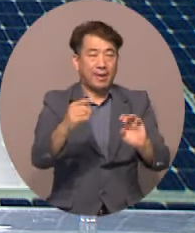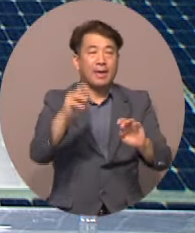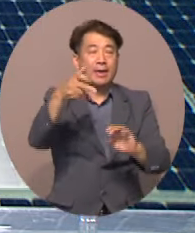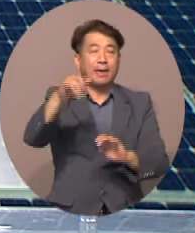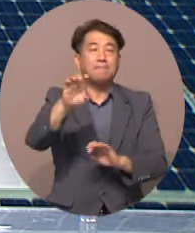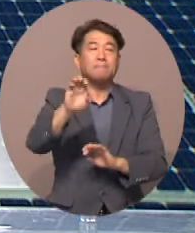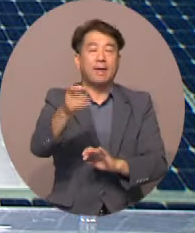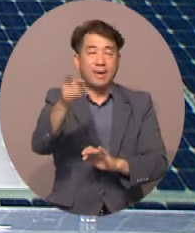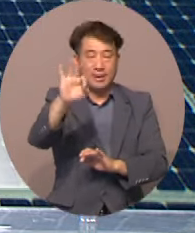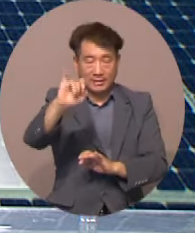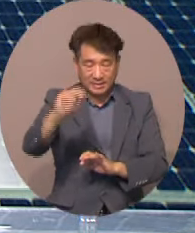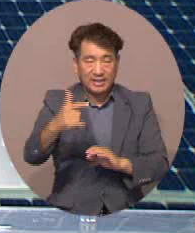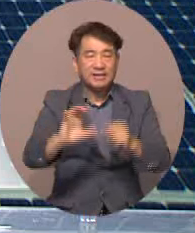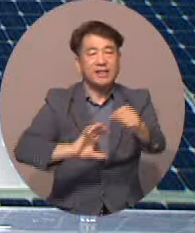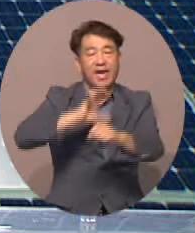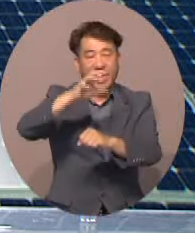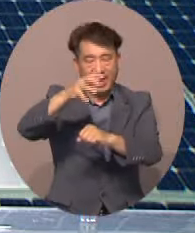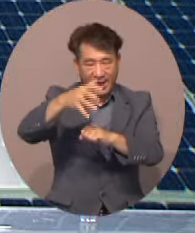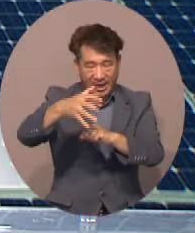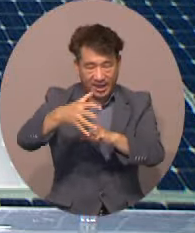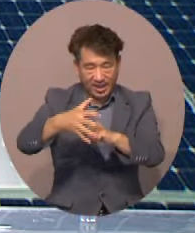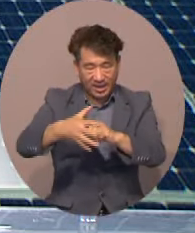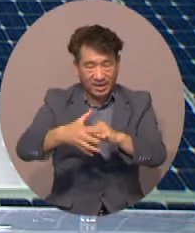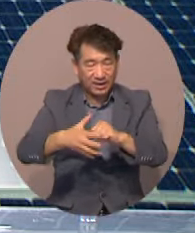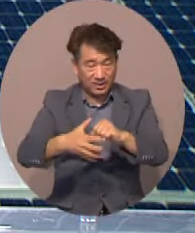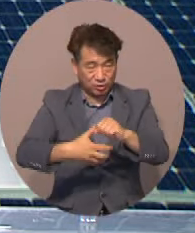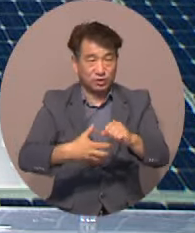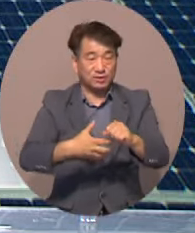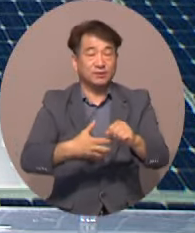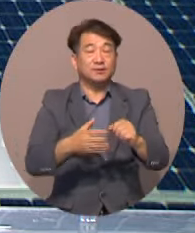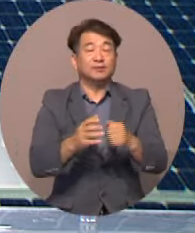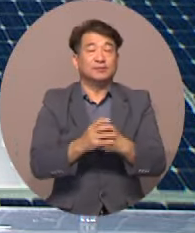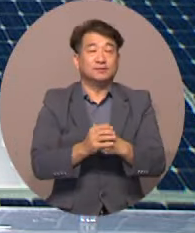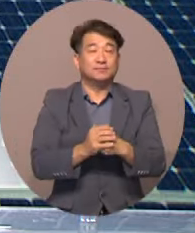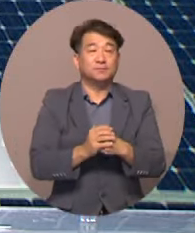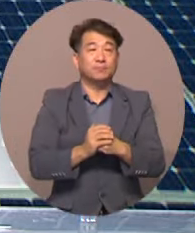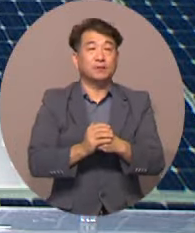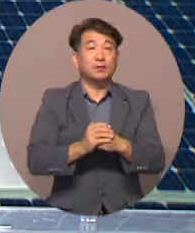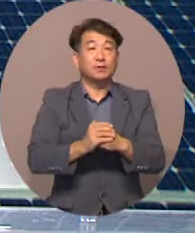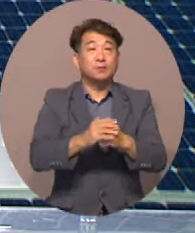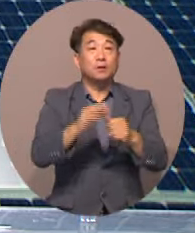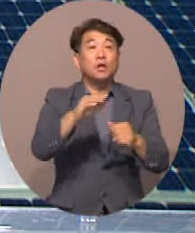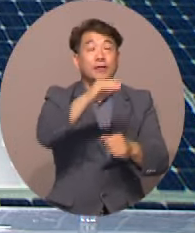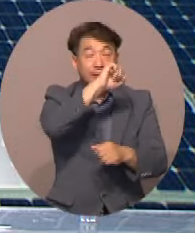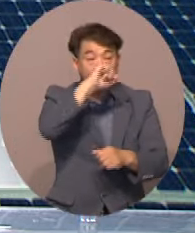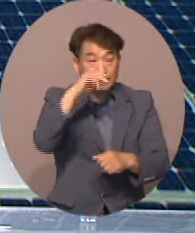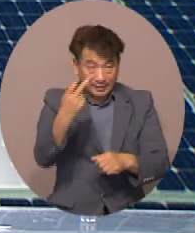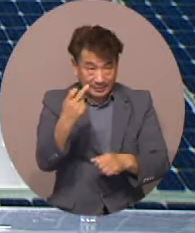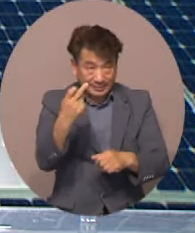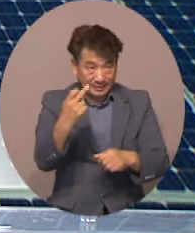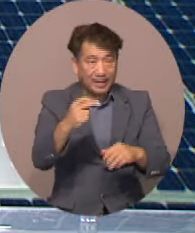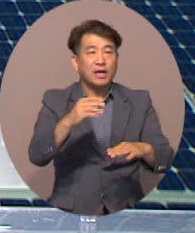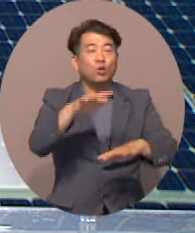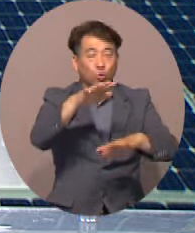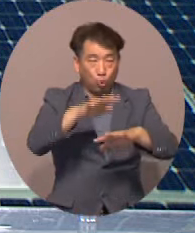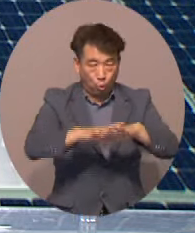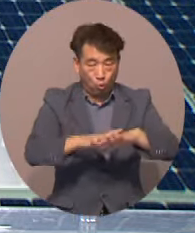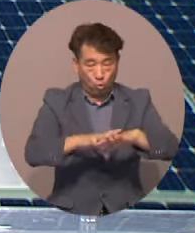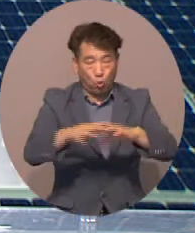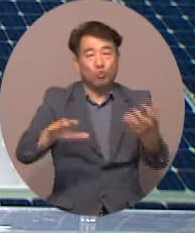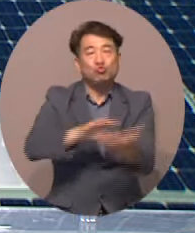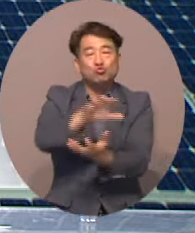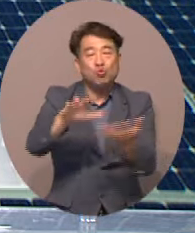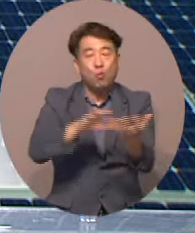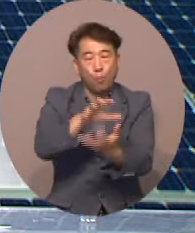맞은 요즘 전 세계적인 화두인데요. 예산의 내포 농생명 융복합 클러스터가 국내 최초로